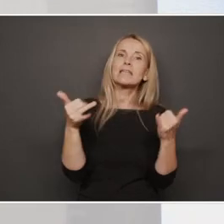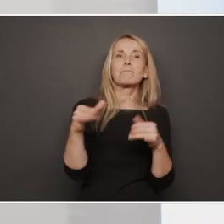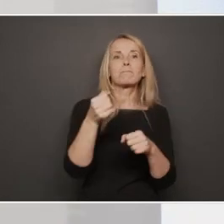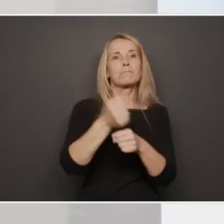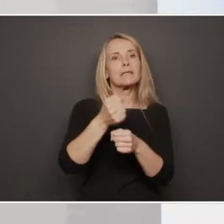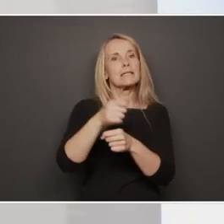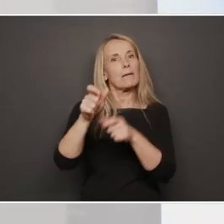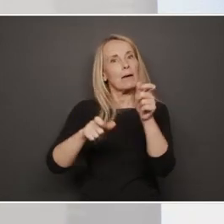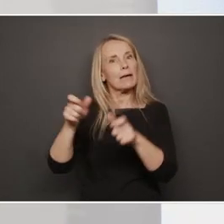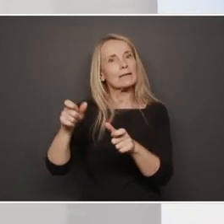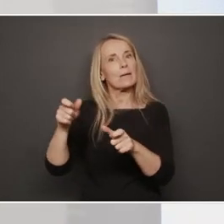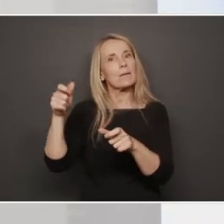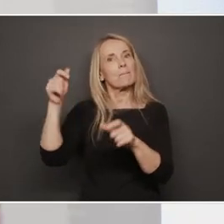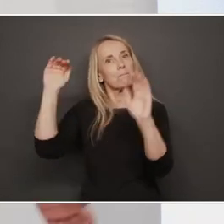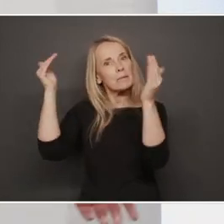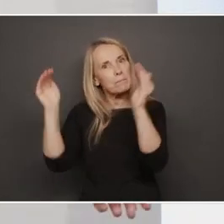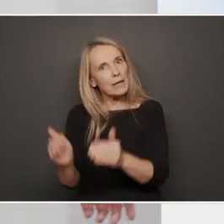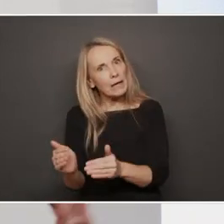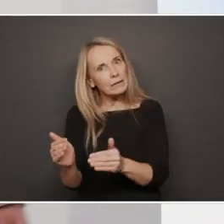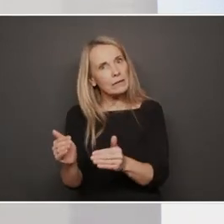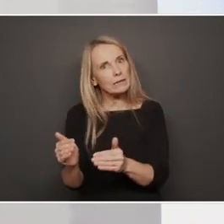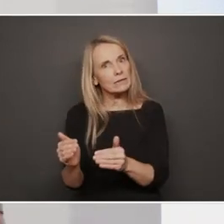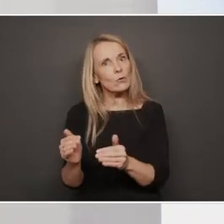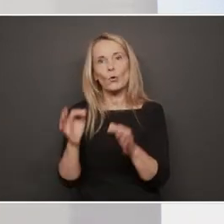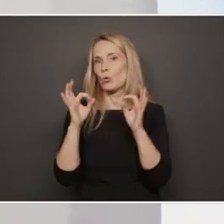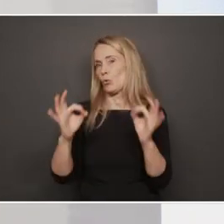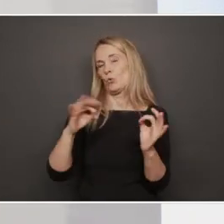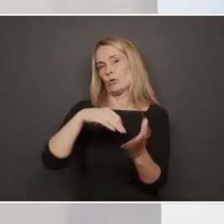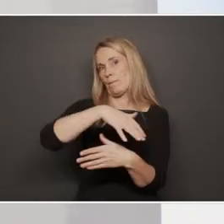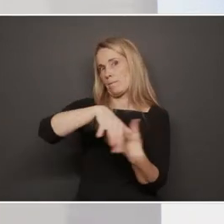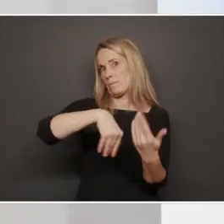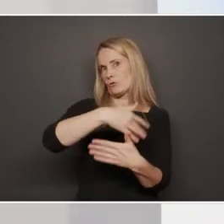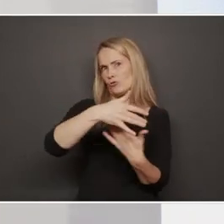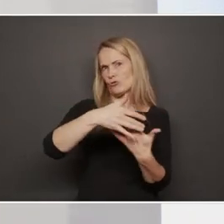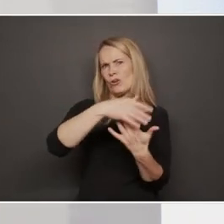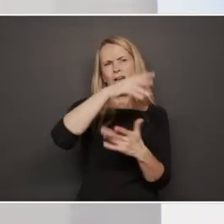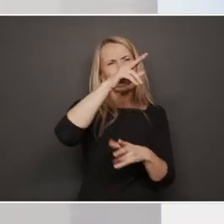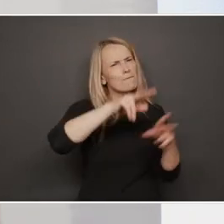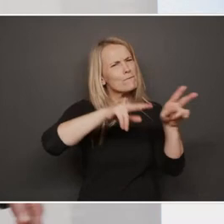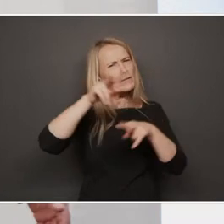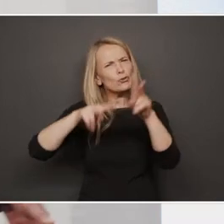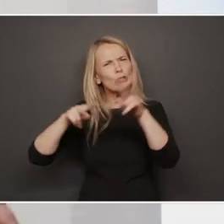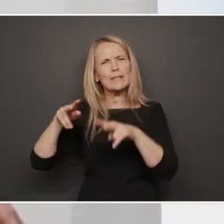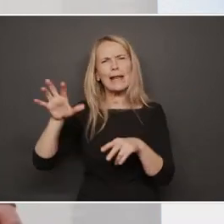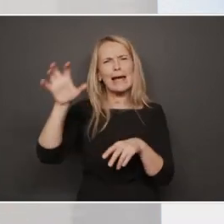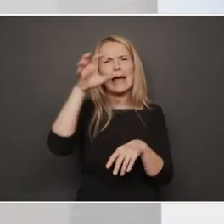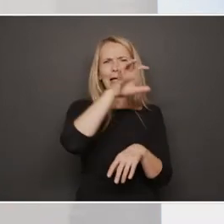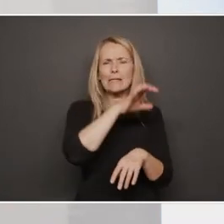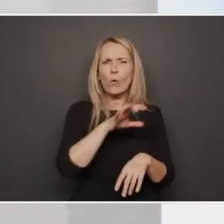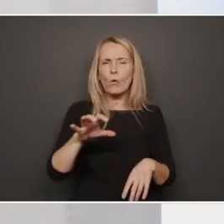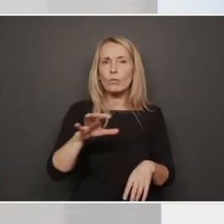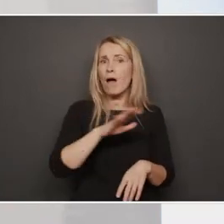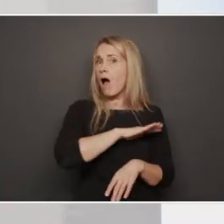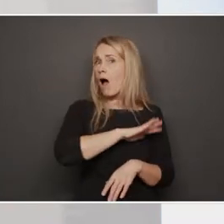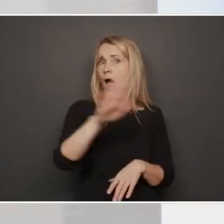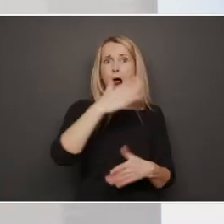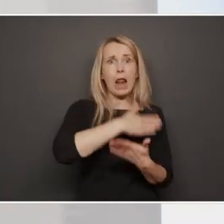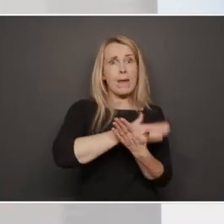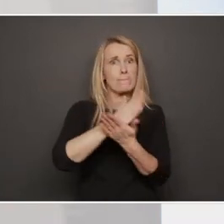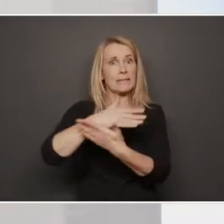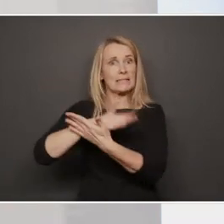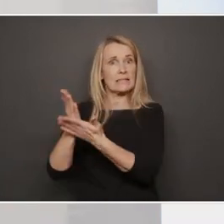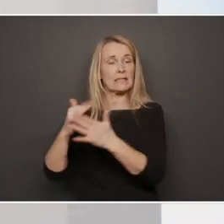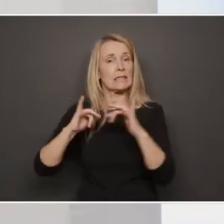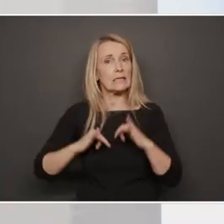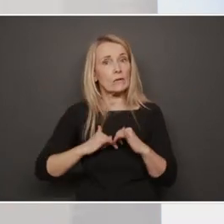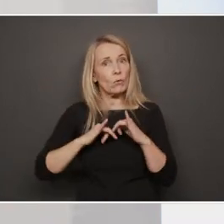mit Beeinträchtigungen ein bunter Mix aus unterschiedlichsten Regionen, aus allen Bezirken Tirols, aus